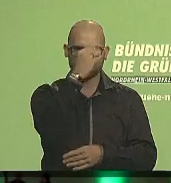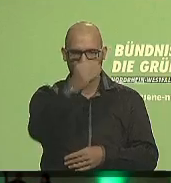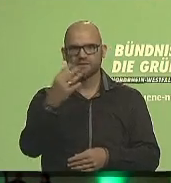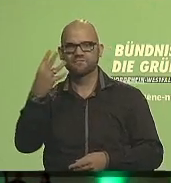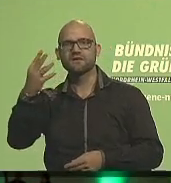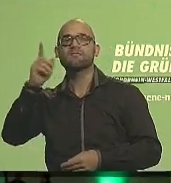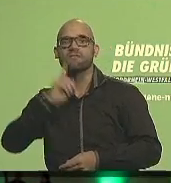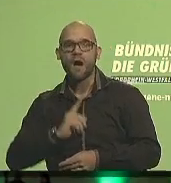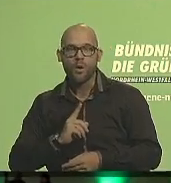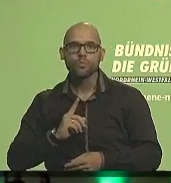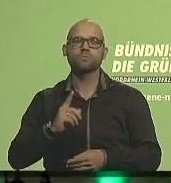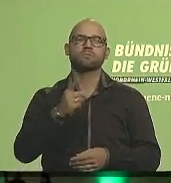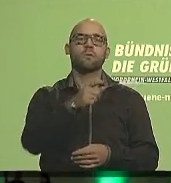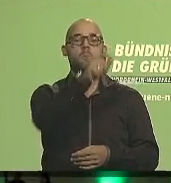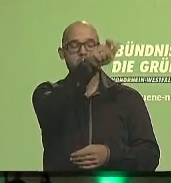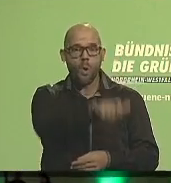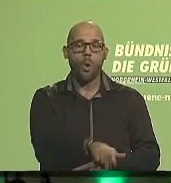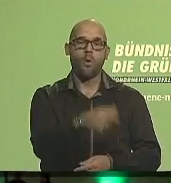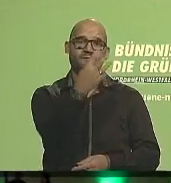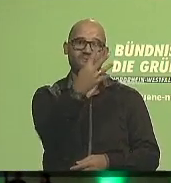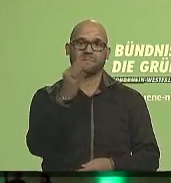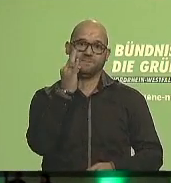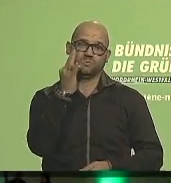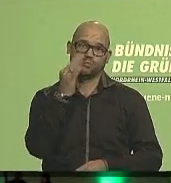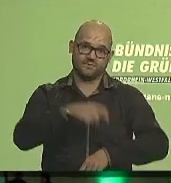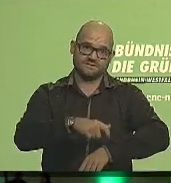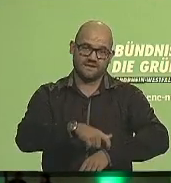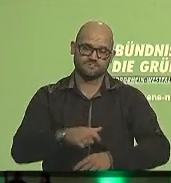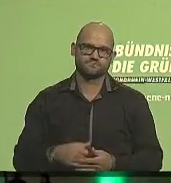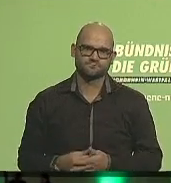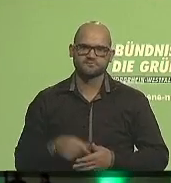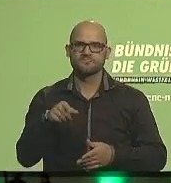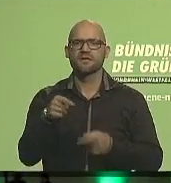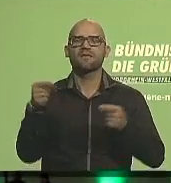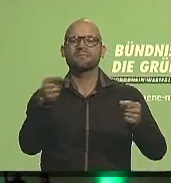4 Männer, 4 Frauen, a 4 Minuten. In der Debatte haben wir